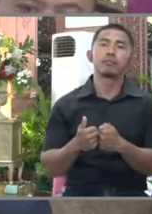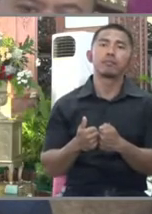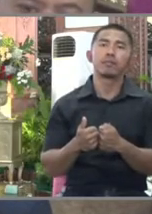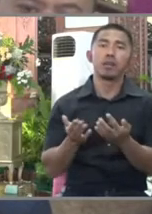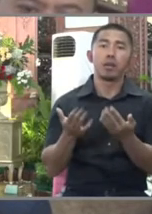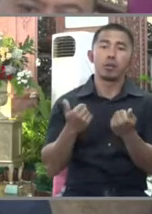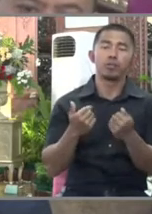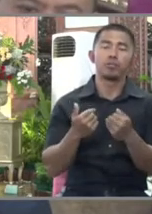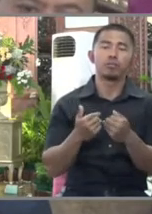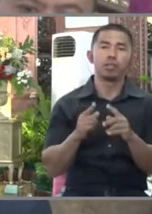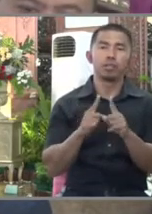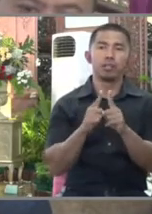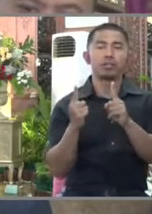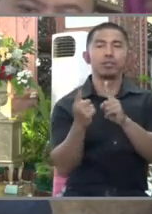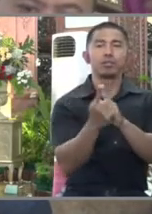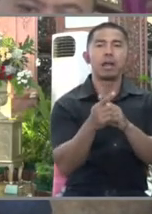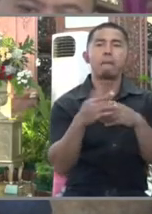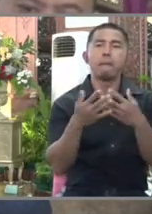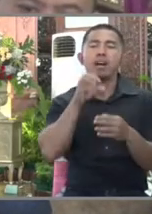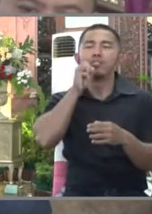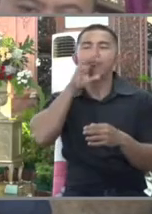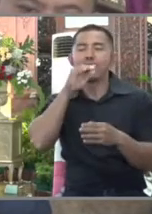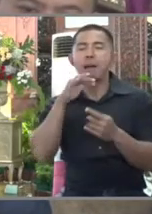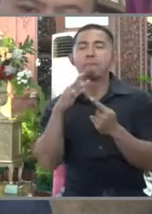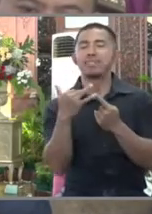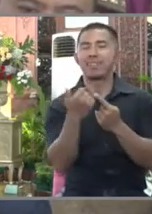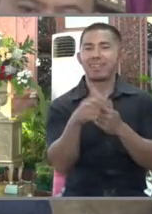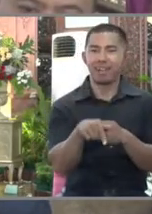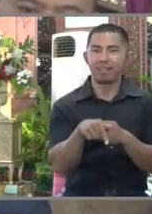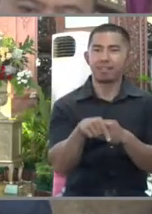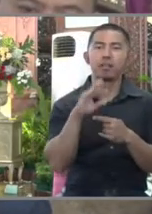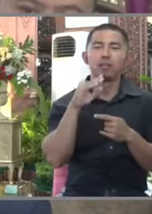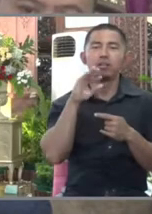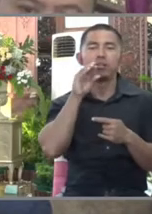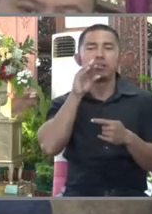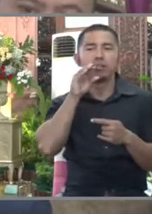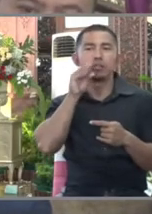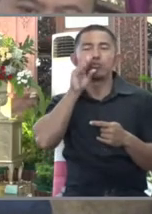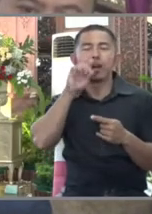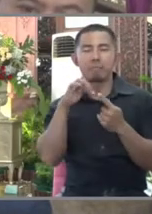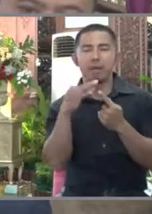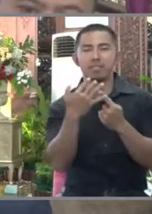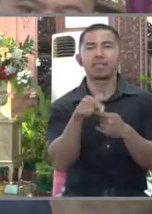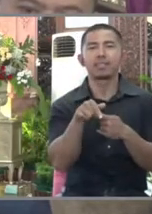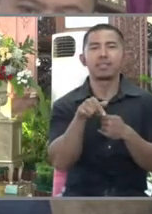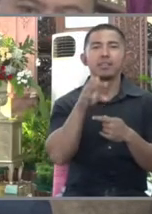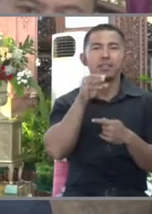dahulukan apa yang menjadi suara rakyat. Suara rakyat adalah suara